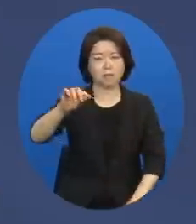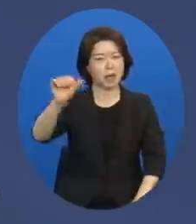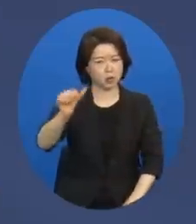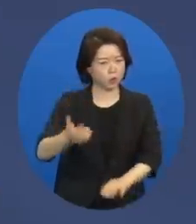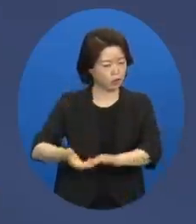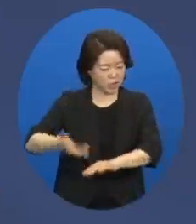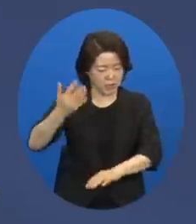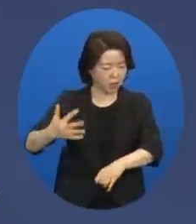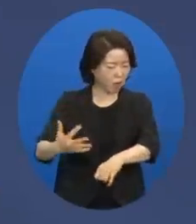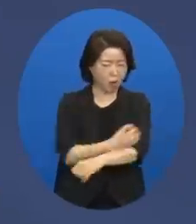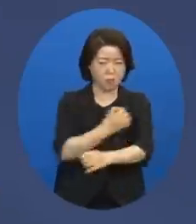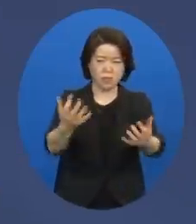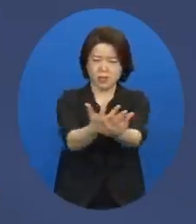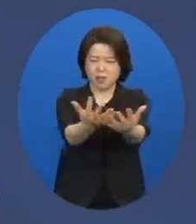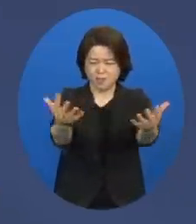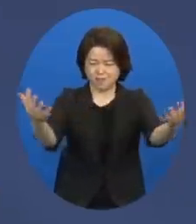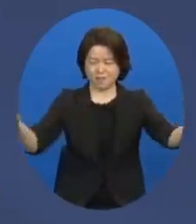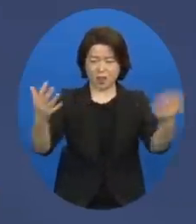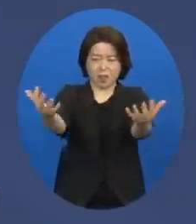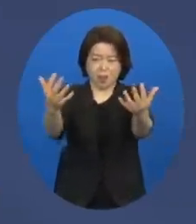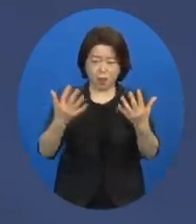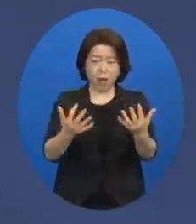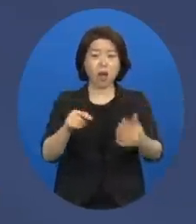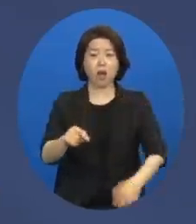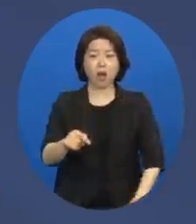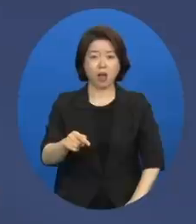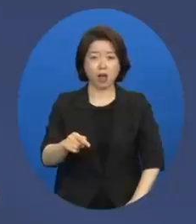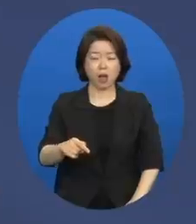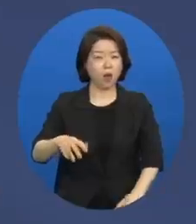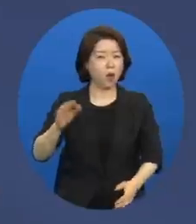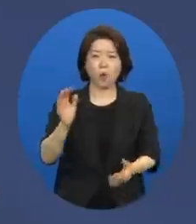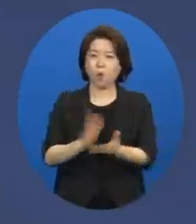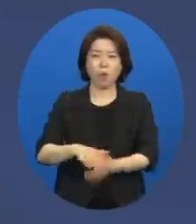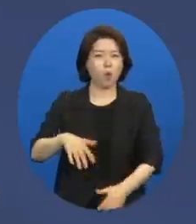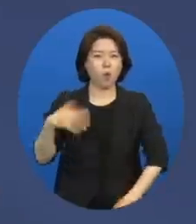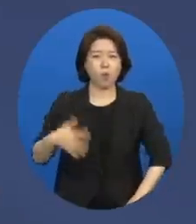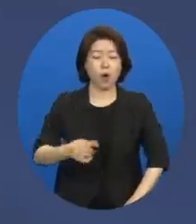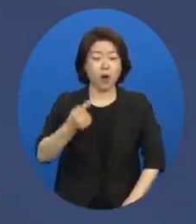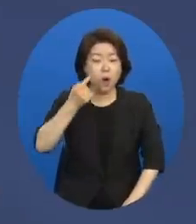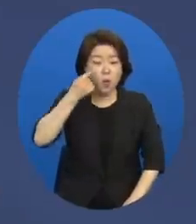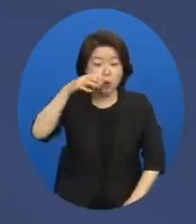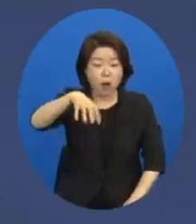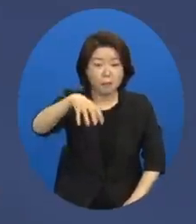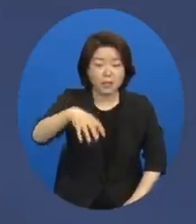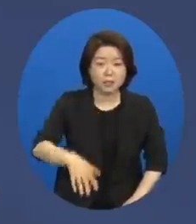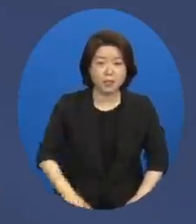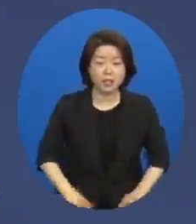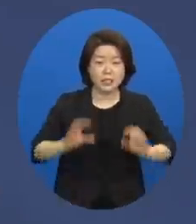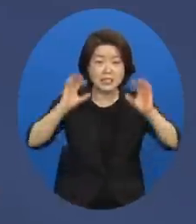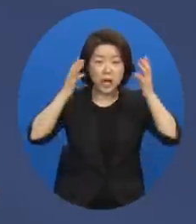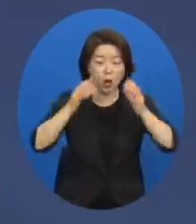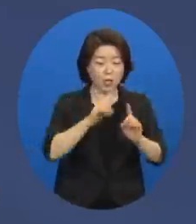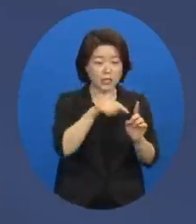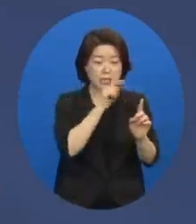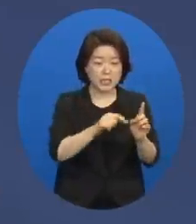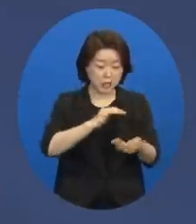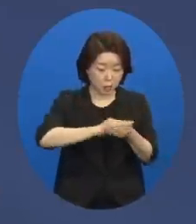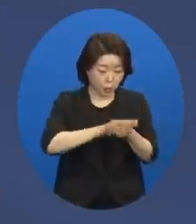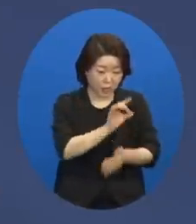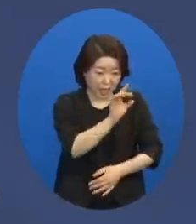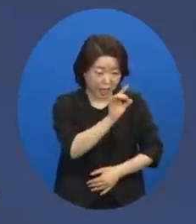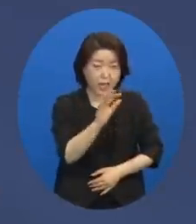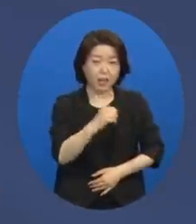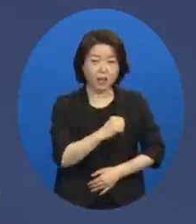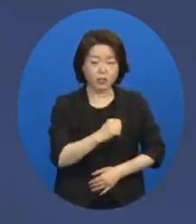이상 되는 어마어마한 군중입니다. 그걸 세상에 그 눈앞에서 어린아이의 1인분 도시락 하나를